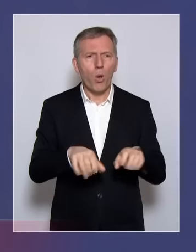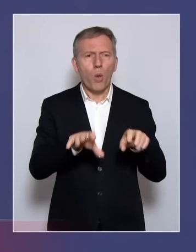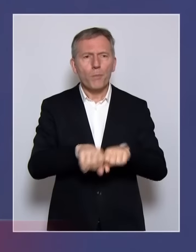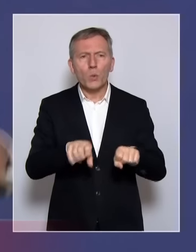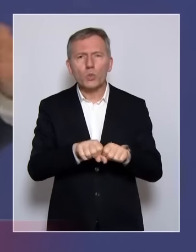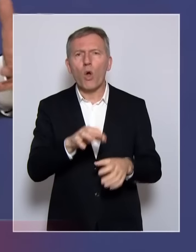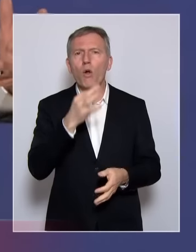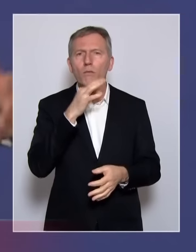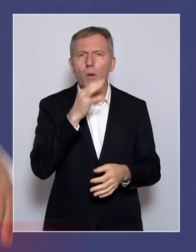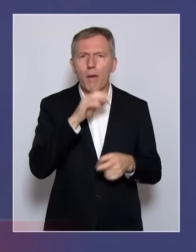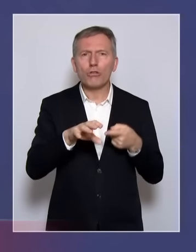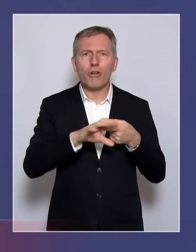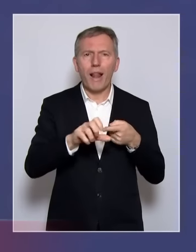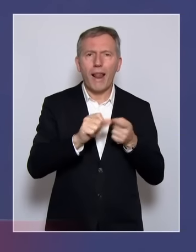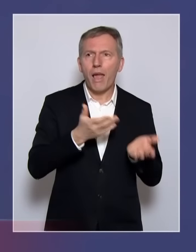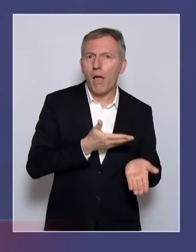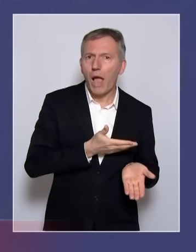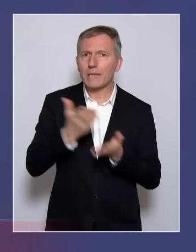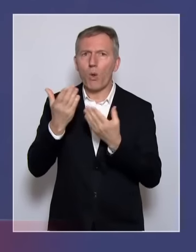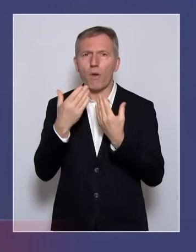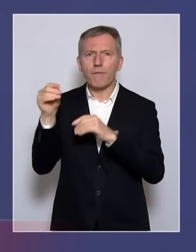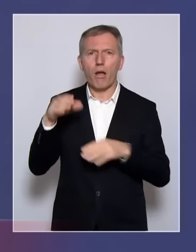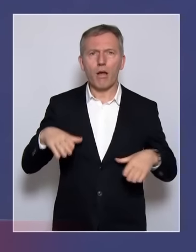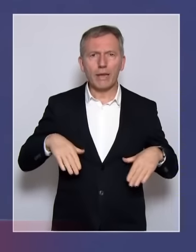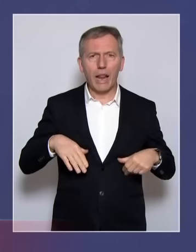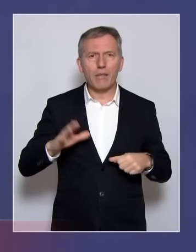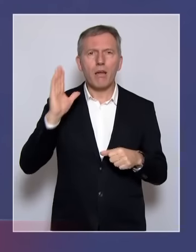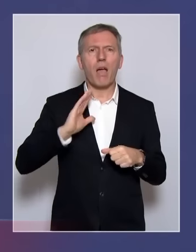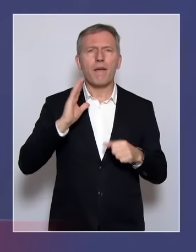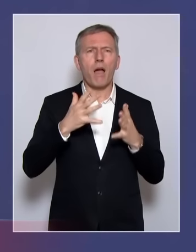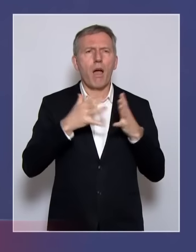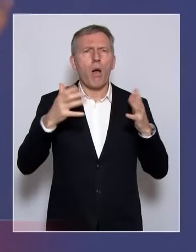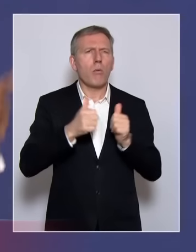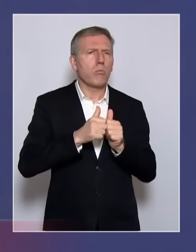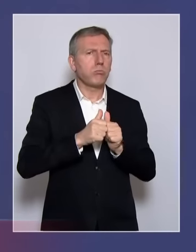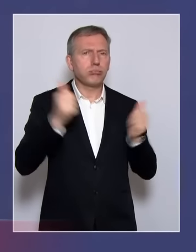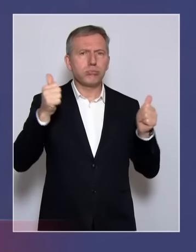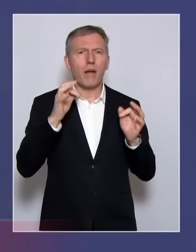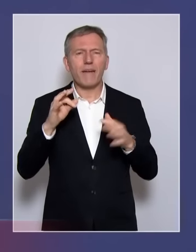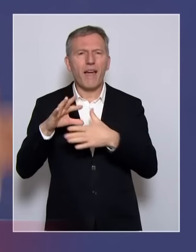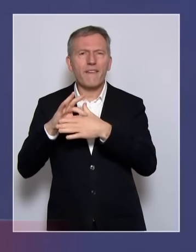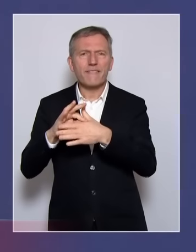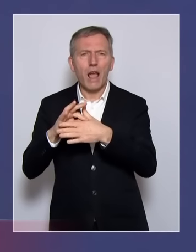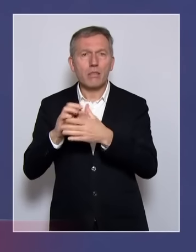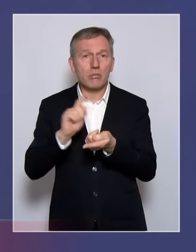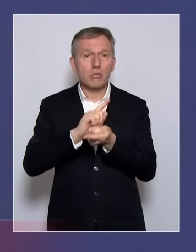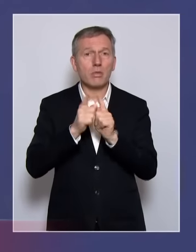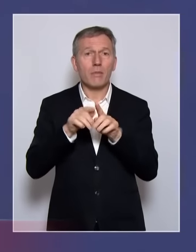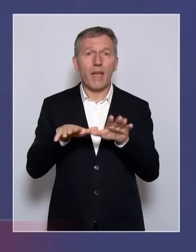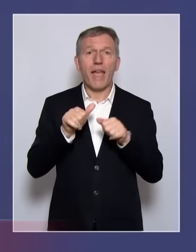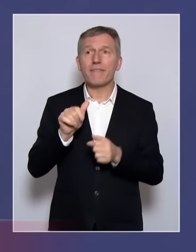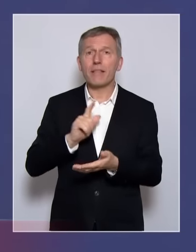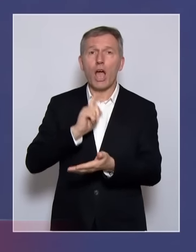fromage, de lait, d'exporter vers le Canada mais qui là où il y avait des normes différentes sur la viande a évité l